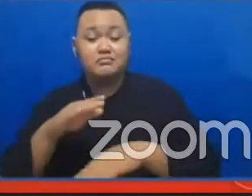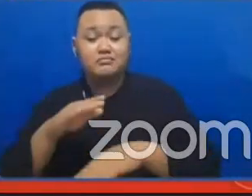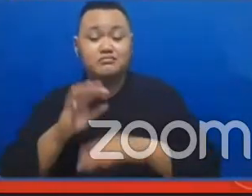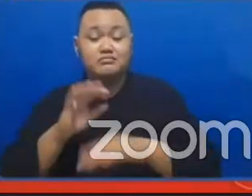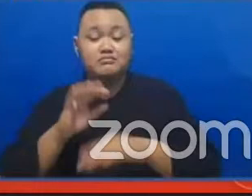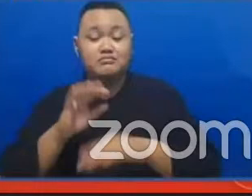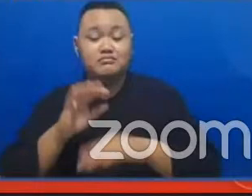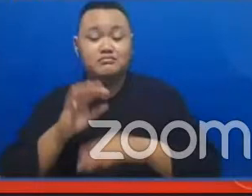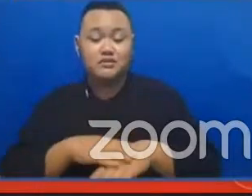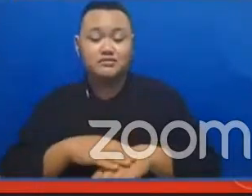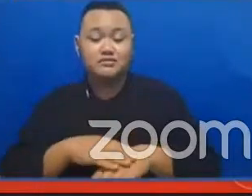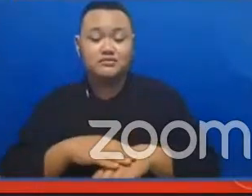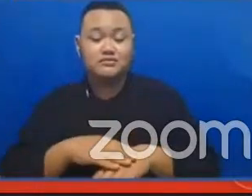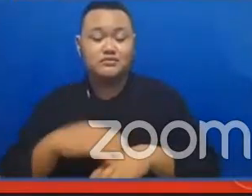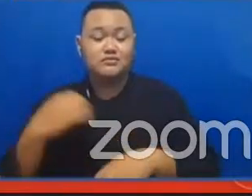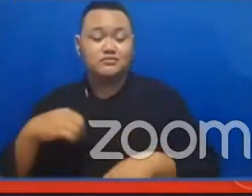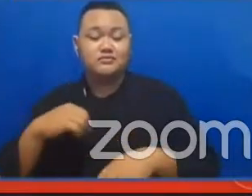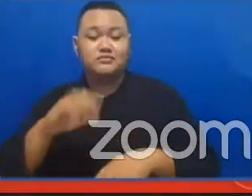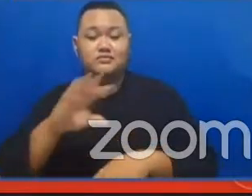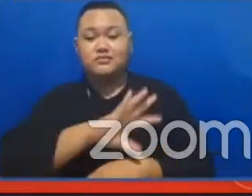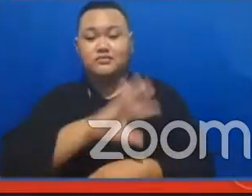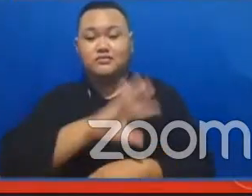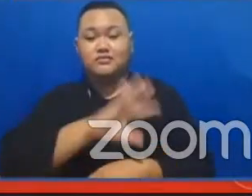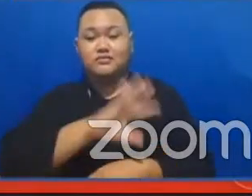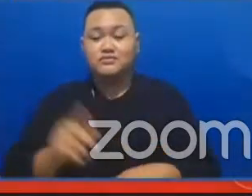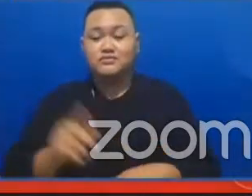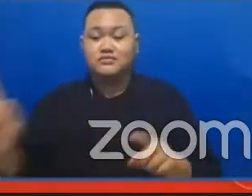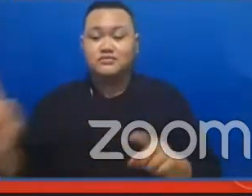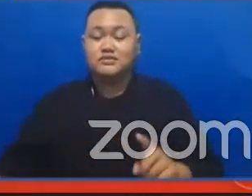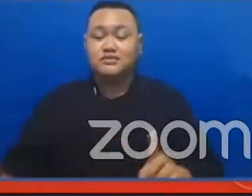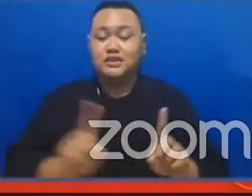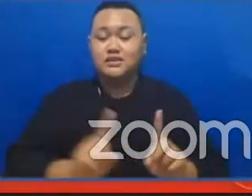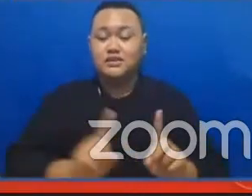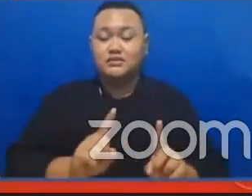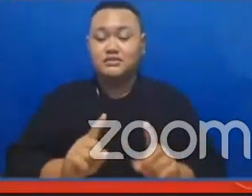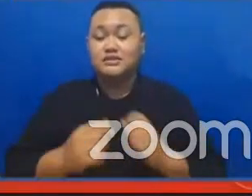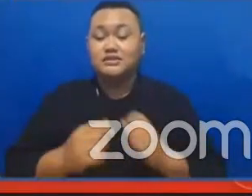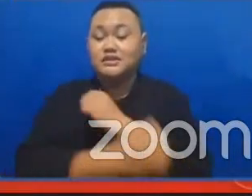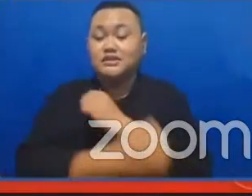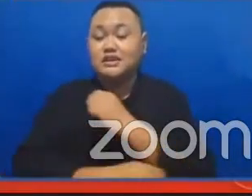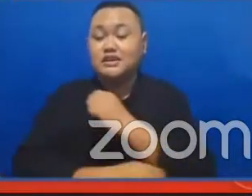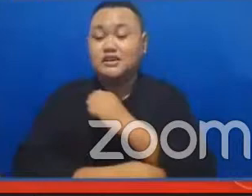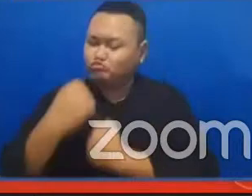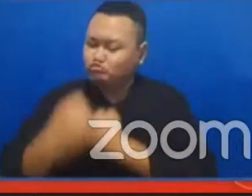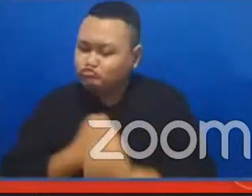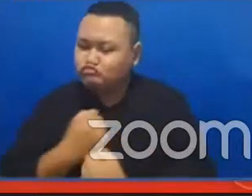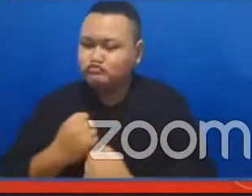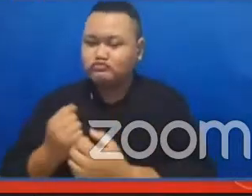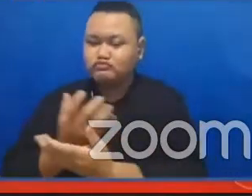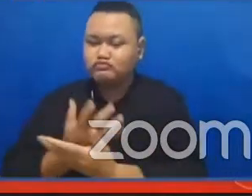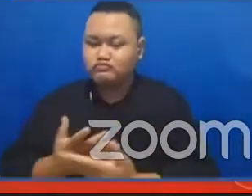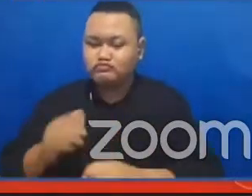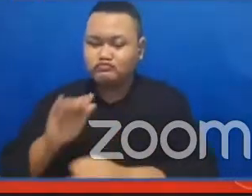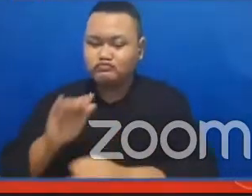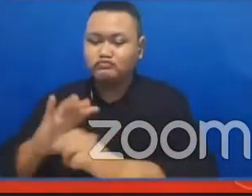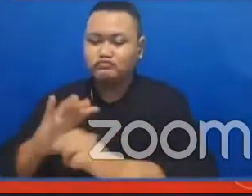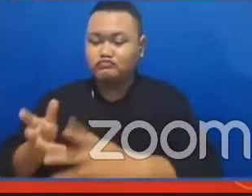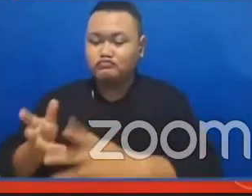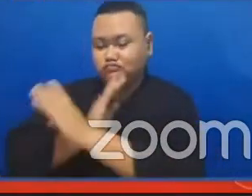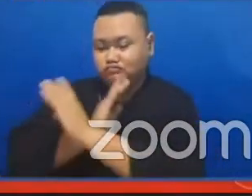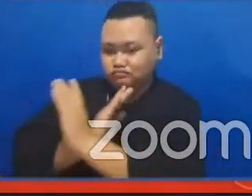Kemdikbudristek dan Kominfo selalu hadir di saat negeri sedang berjuang melawan pandemi.